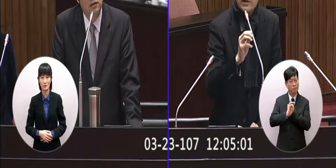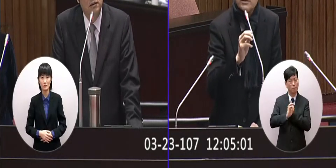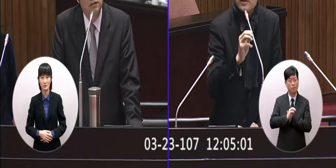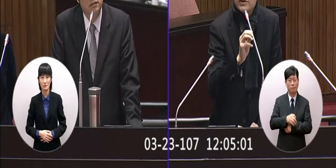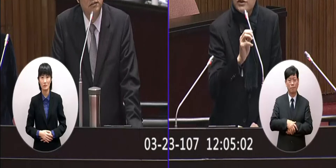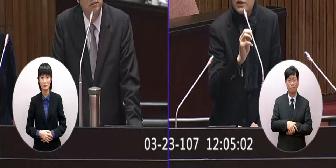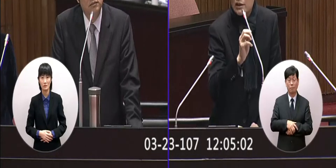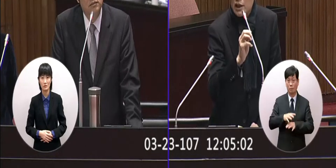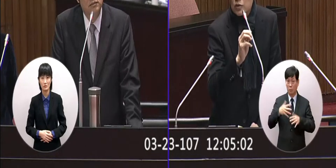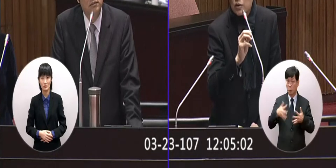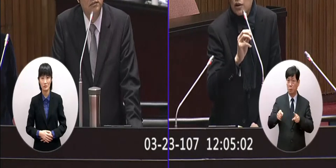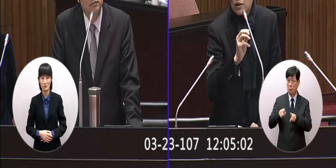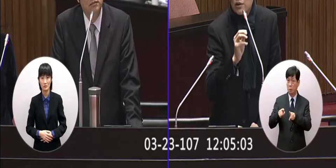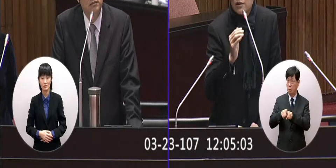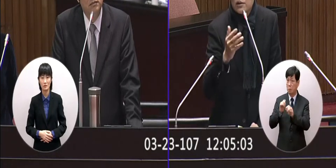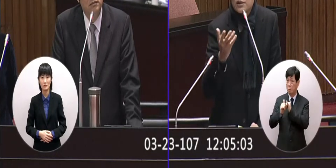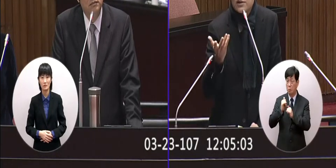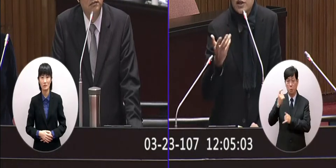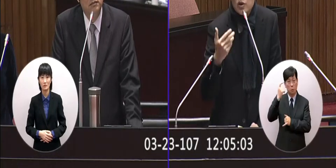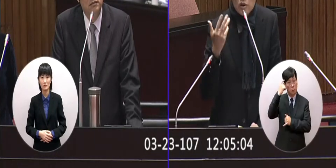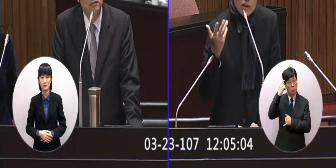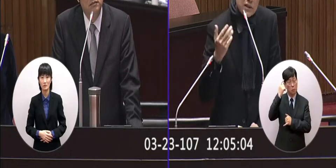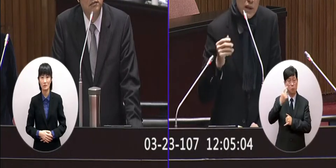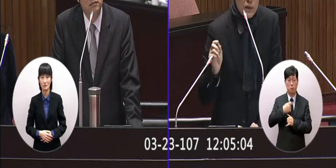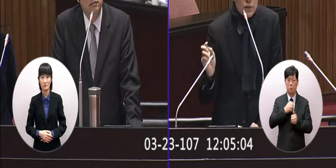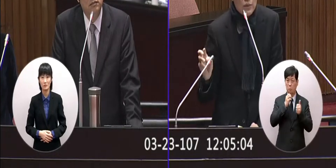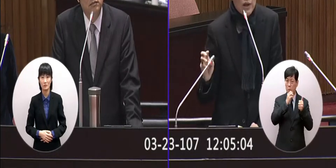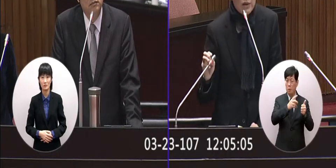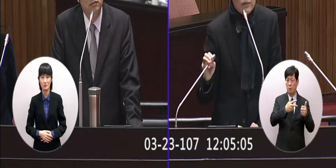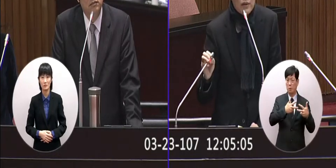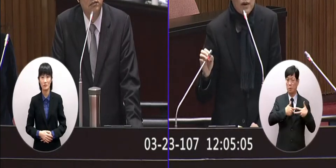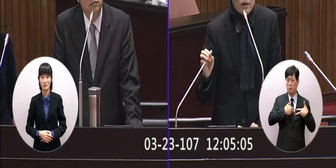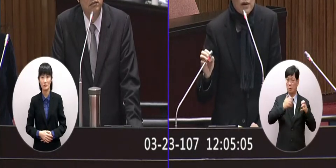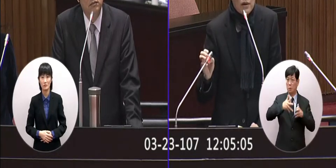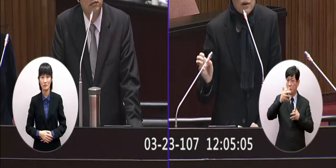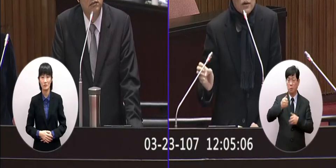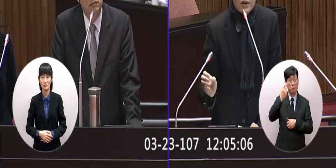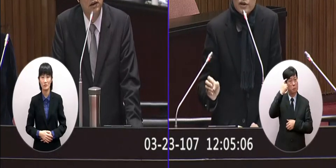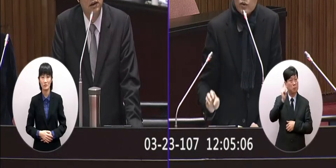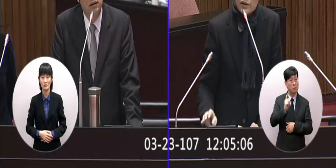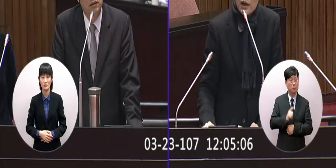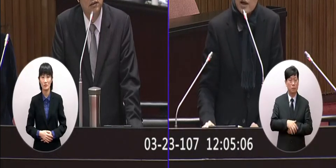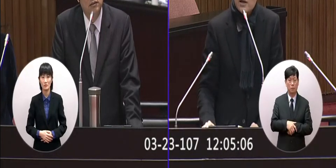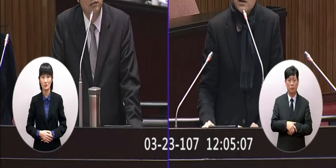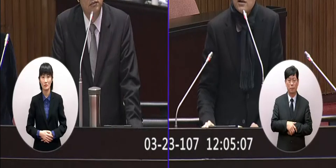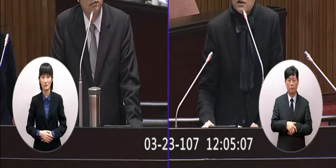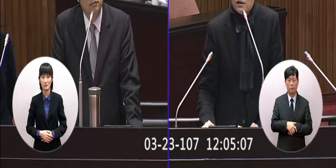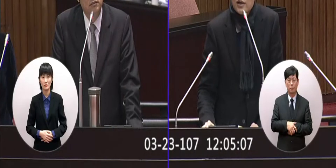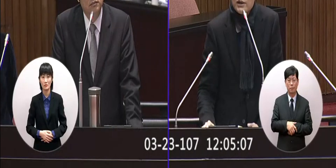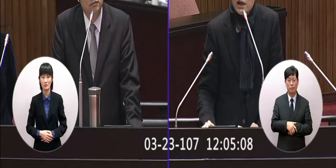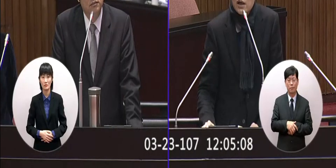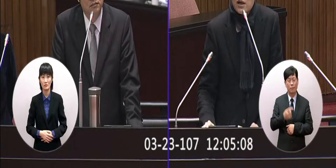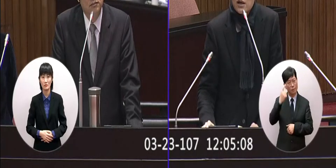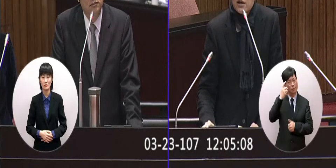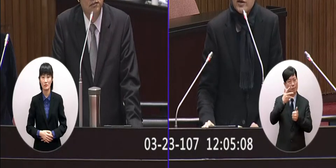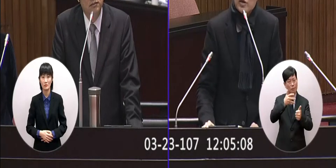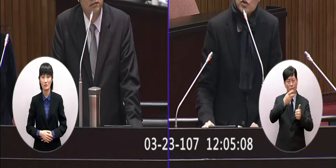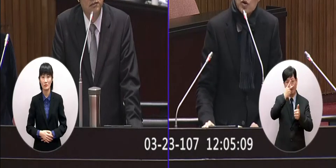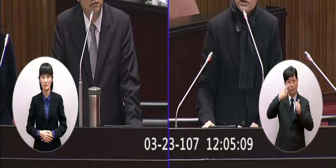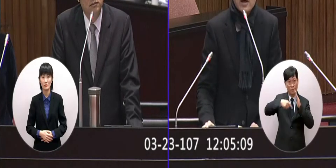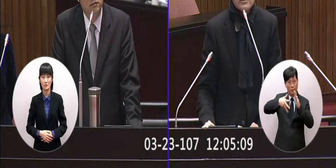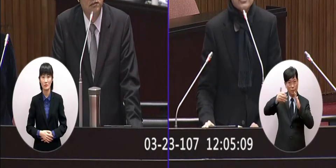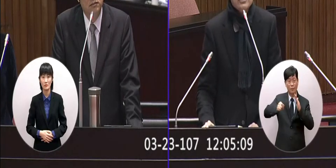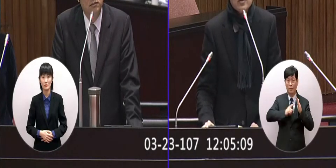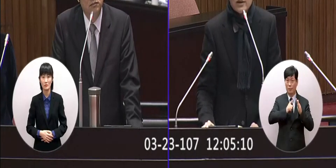那很多人现在民间在讲说哈，哦，那蔡总统他想法怎么样？我想请问一下赖院长，